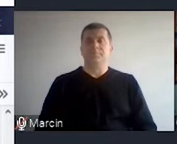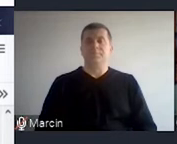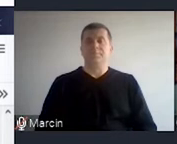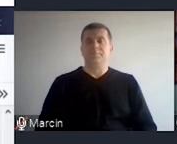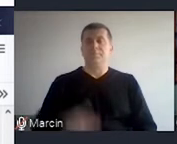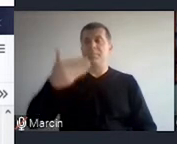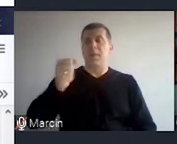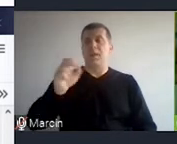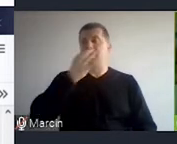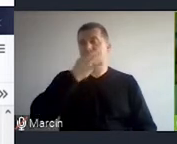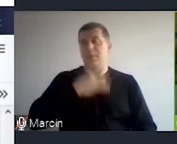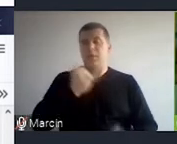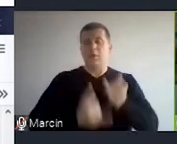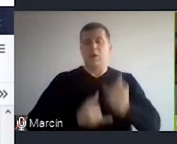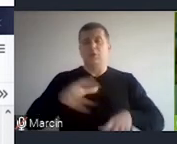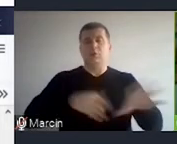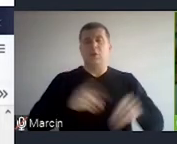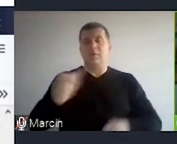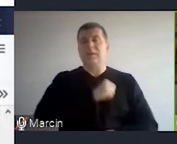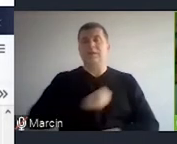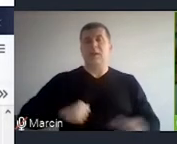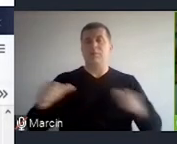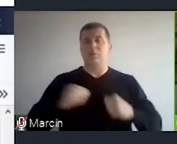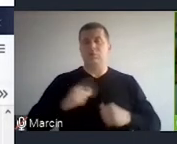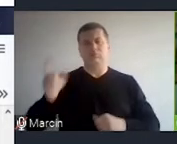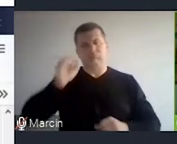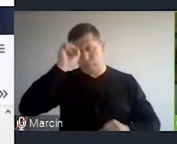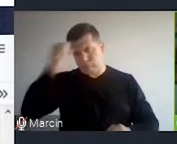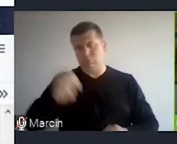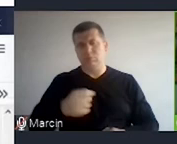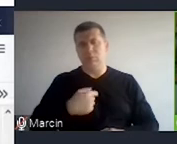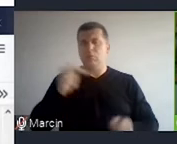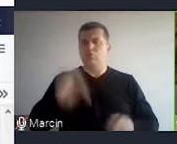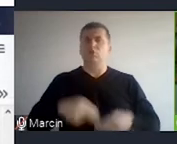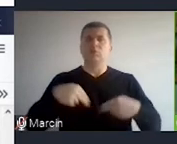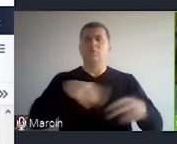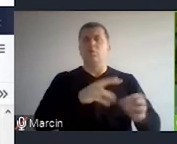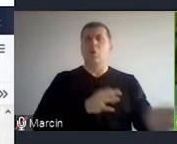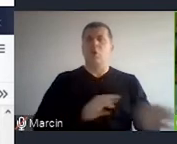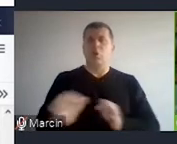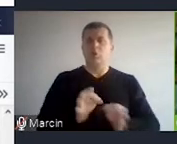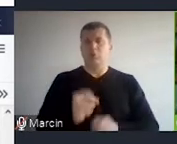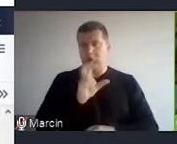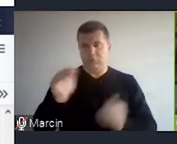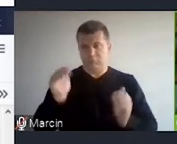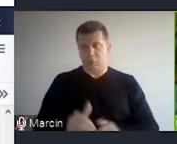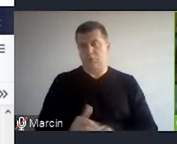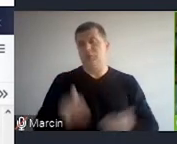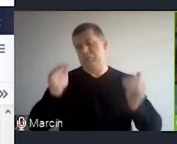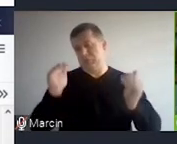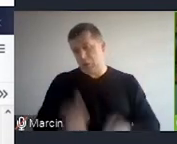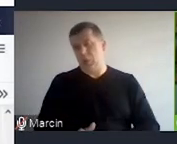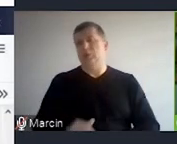Pani Marta pyta, czy jeżeli księgowa z samorządu uprze się, żeby oddać oszczędności, to czy może? Może,